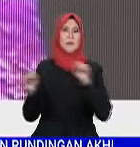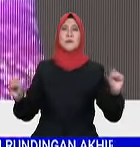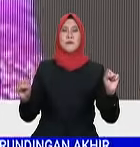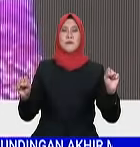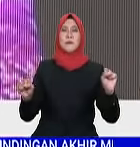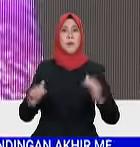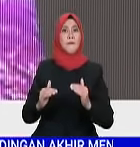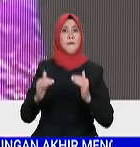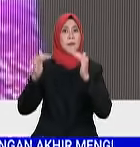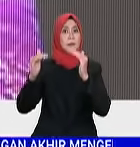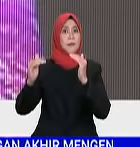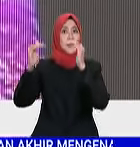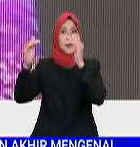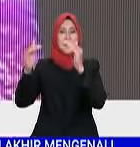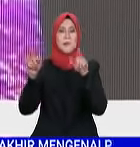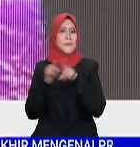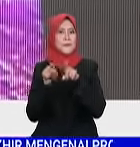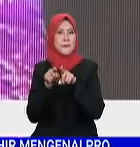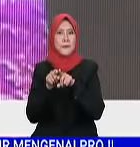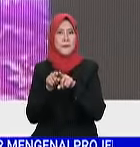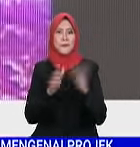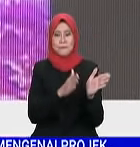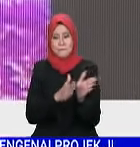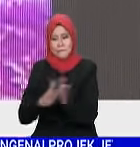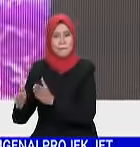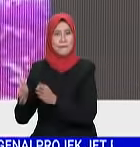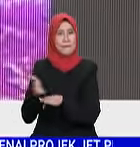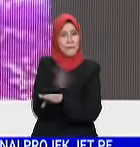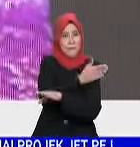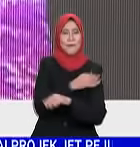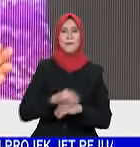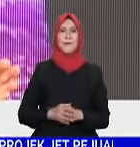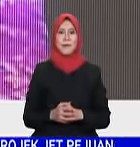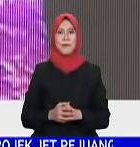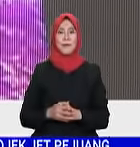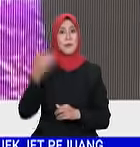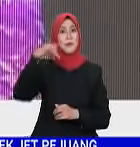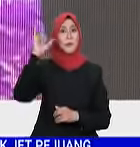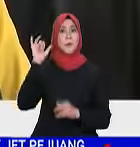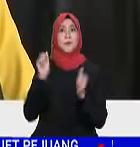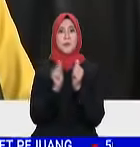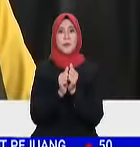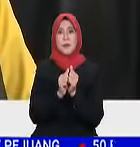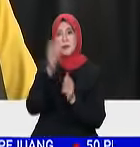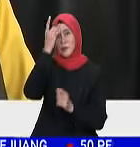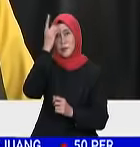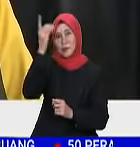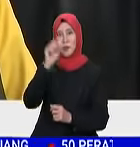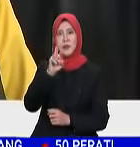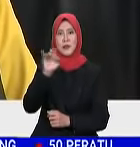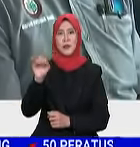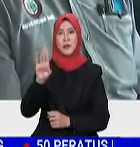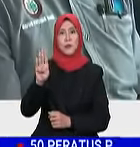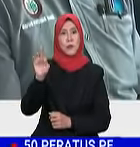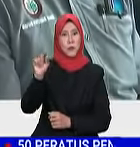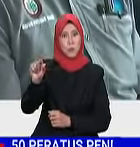dan fasa-fasa seperti yang dirancangkan. Semalam bersama dengan Datuk Seri Bong, saya